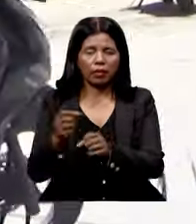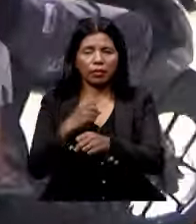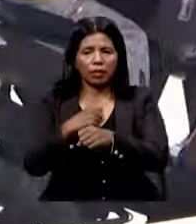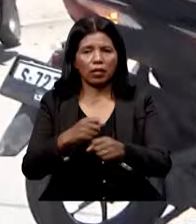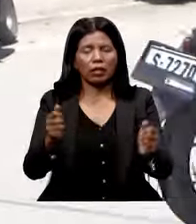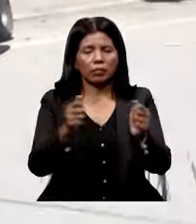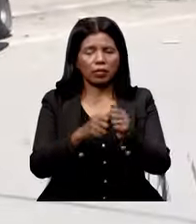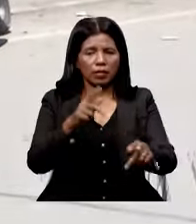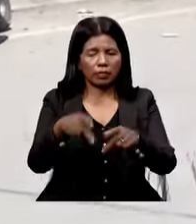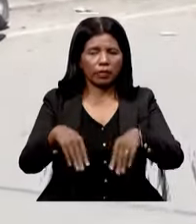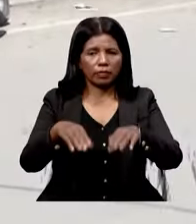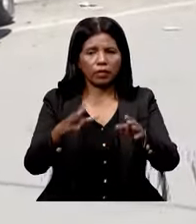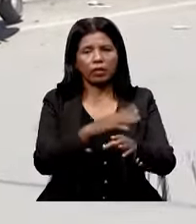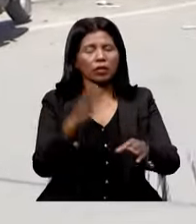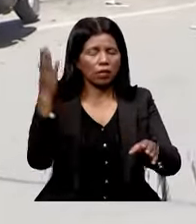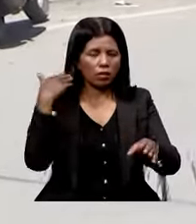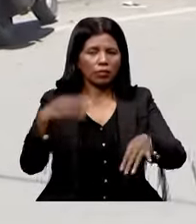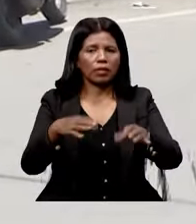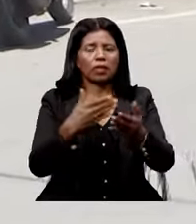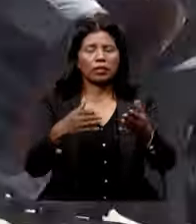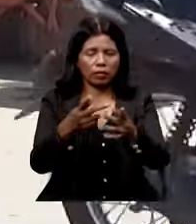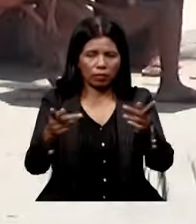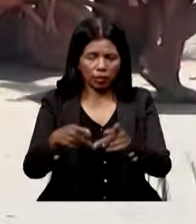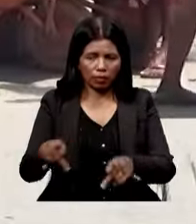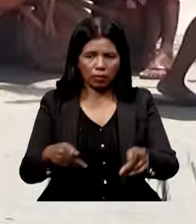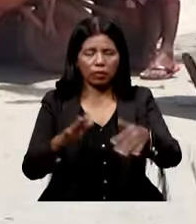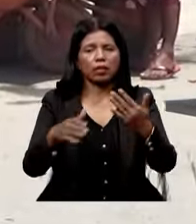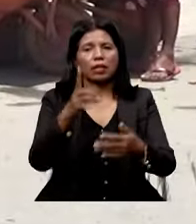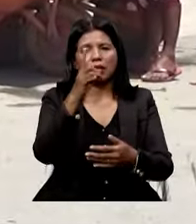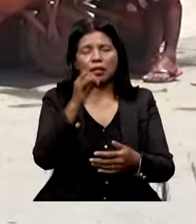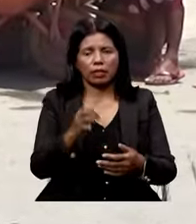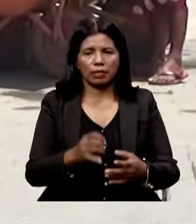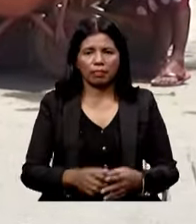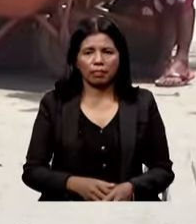mos vendedor sira ne be durante ne fansa sani espasu publiku sira e capital dili. Abraham Umbral, GMN.